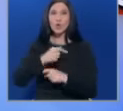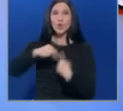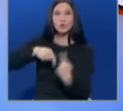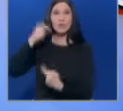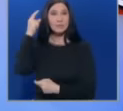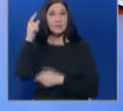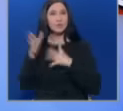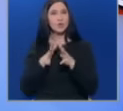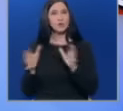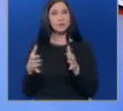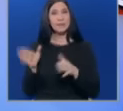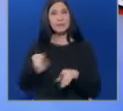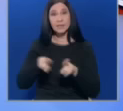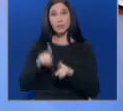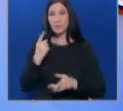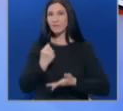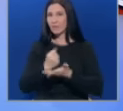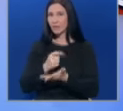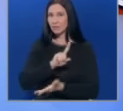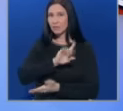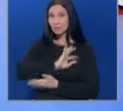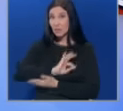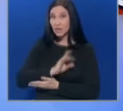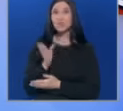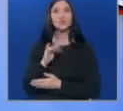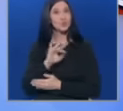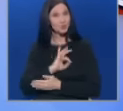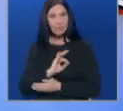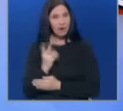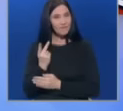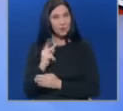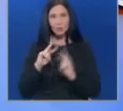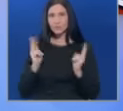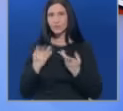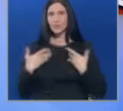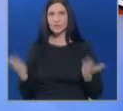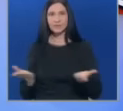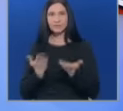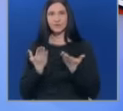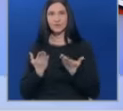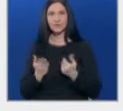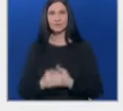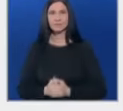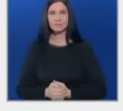Народното събрание. След като първия мандат не успя, ще успее ли втория? По света и у нас започва.